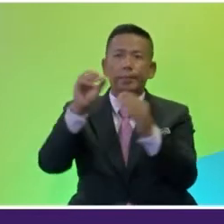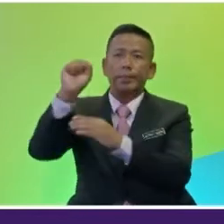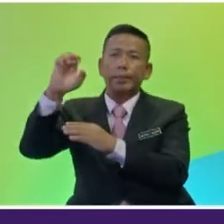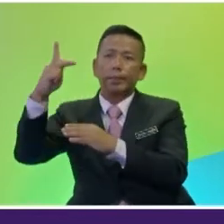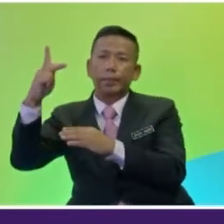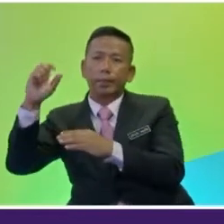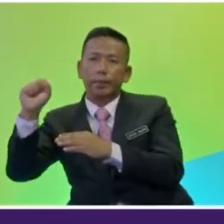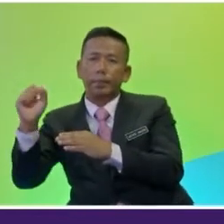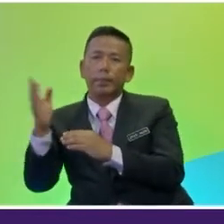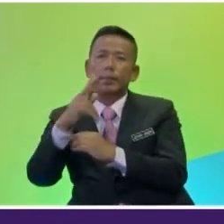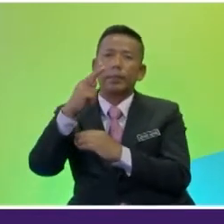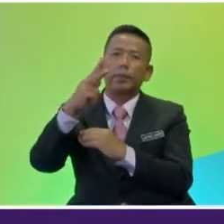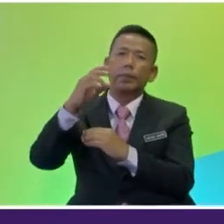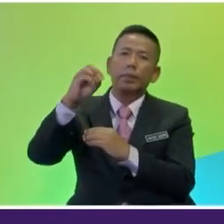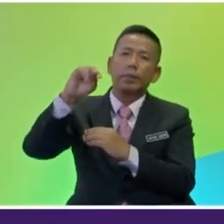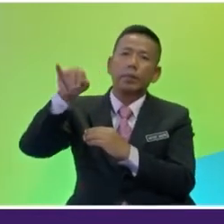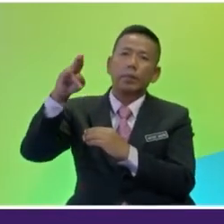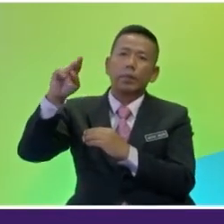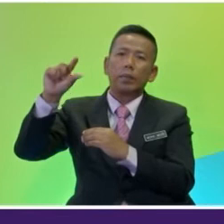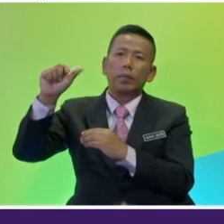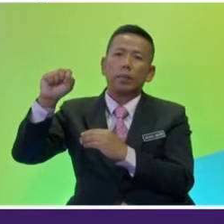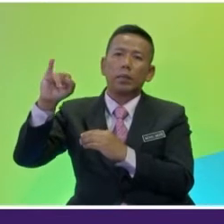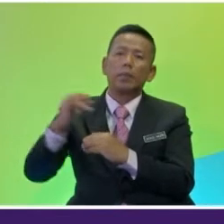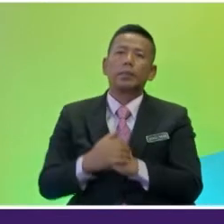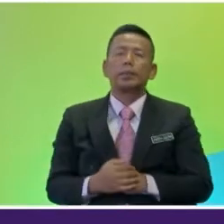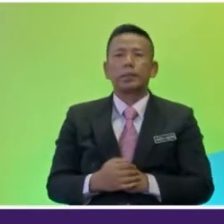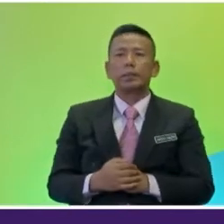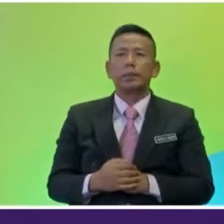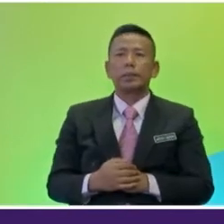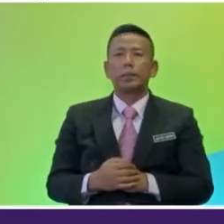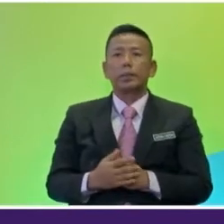konjugasi Mari kita lihat pula seterusnya mikroorganisme